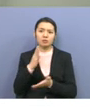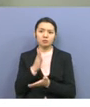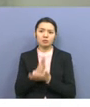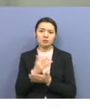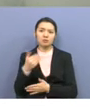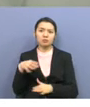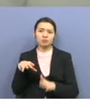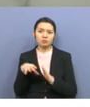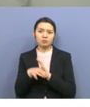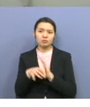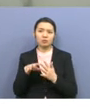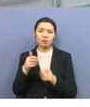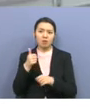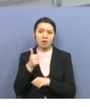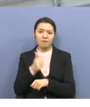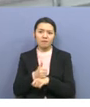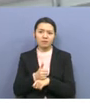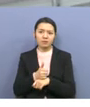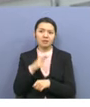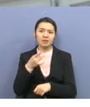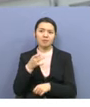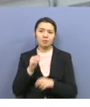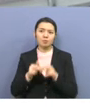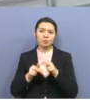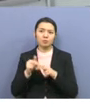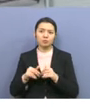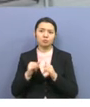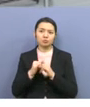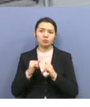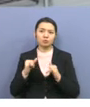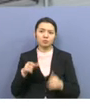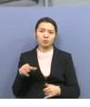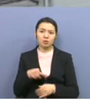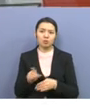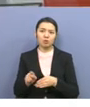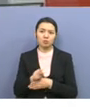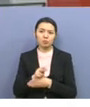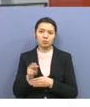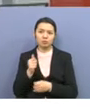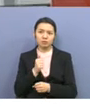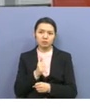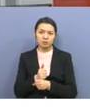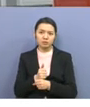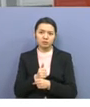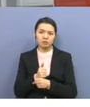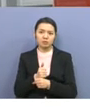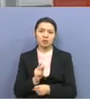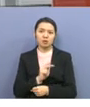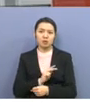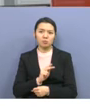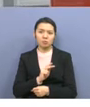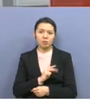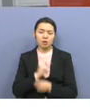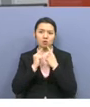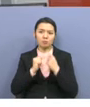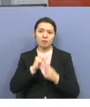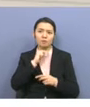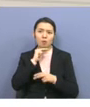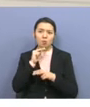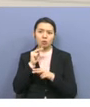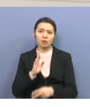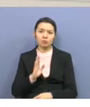Оған қоса аудан басшылығы шаһардың инфрақұрылымын жақсарту мен жолдарын жөндеу, көшелерді абаттандыру жұмыстарына ерекше көңіл